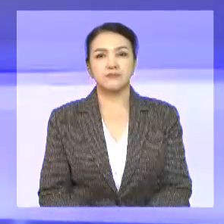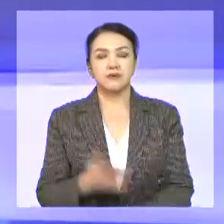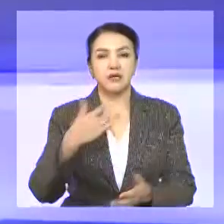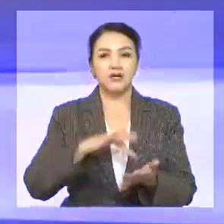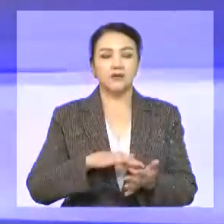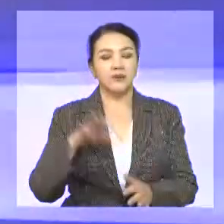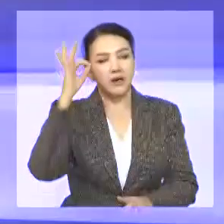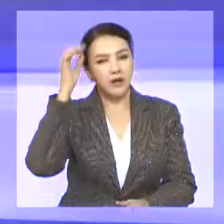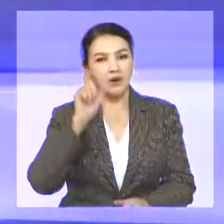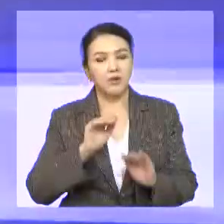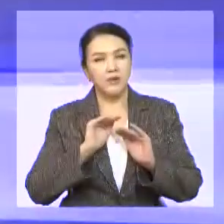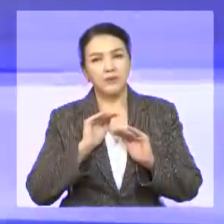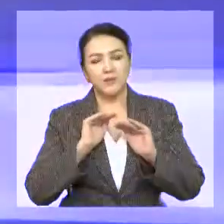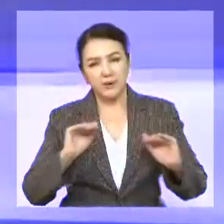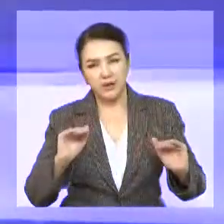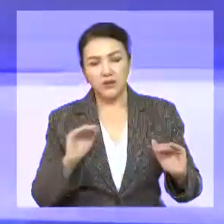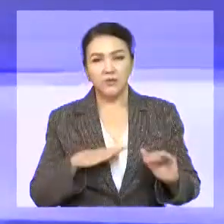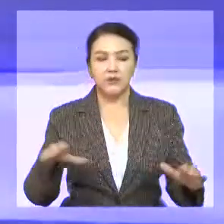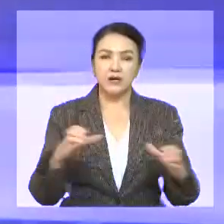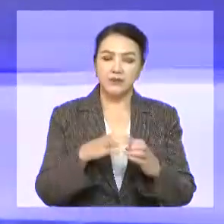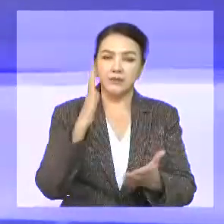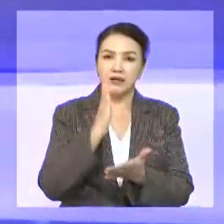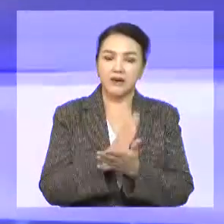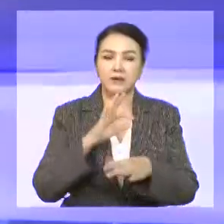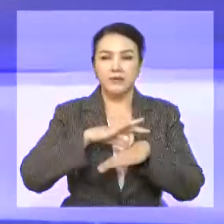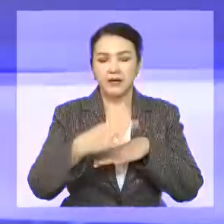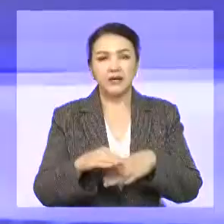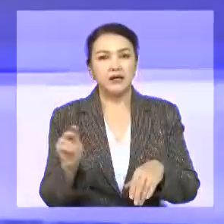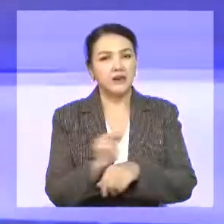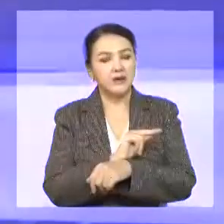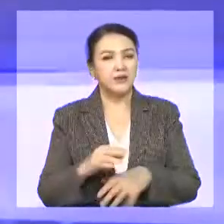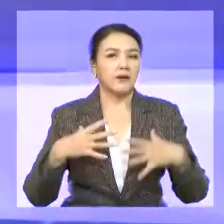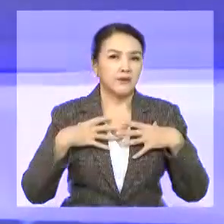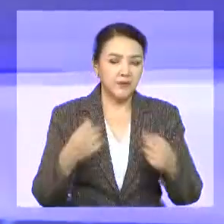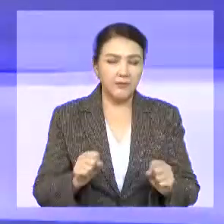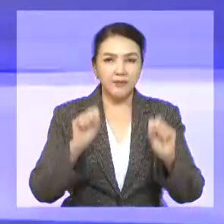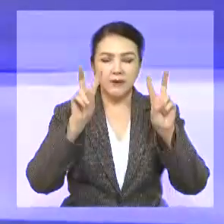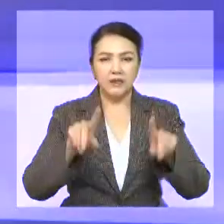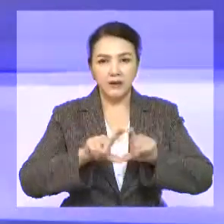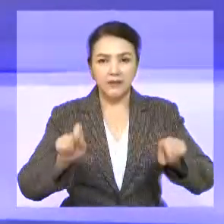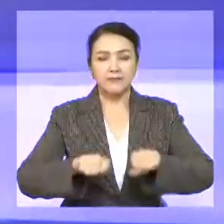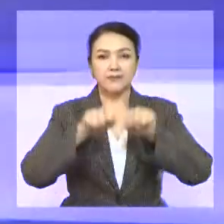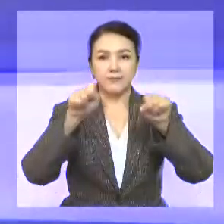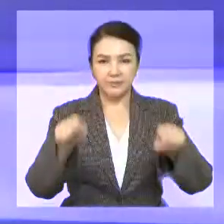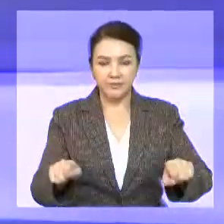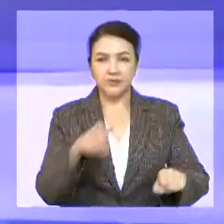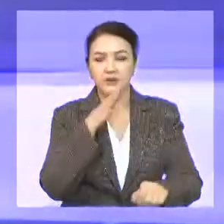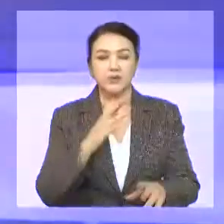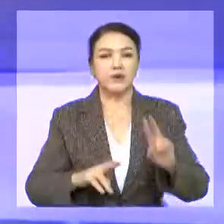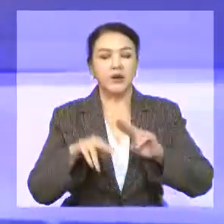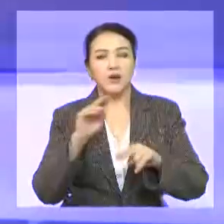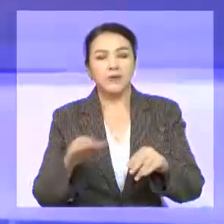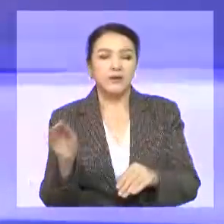Қалада аутизм және ақыл ойында ауытқушылықтар бар. Балаларды емдеп сауықтыруға арналған орталық ашылды. Заманауи